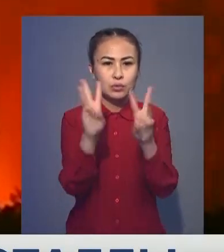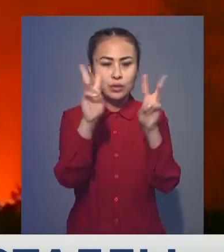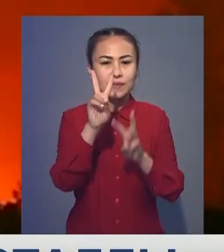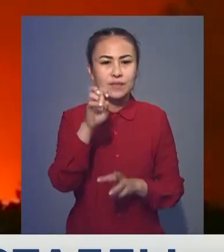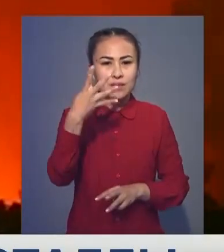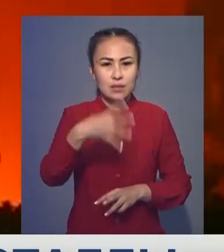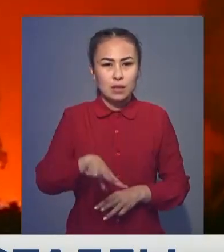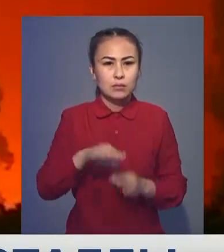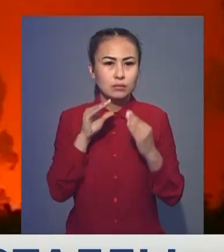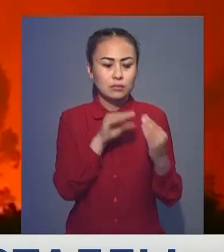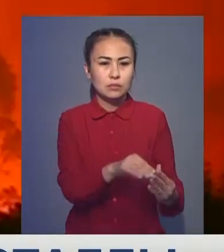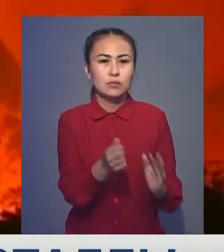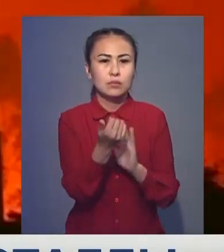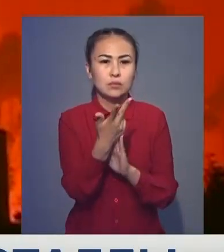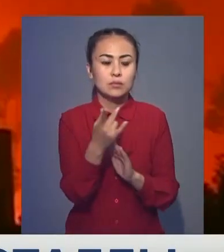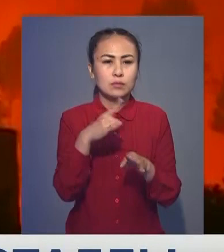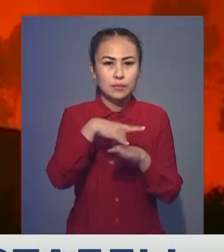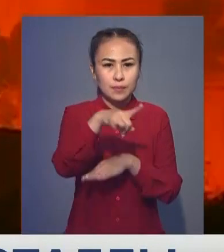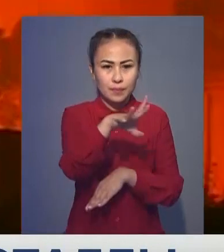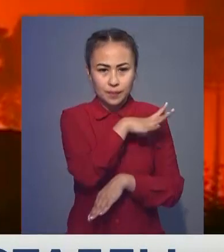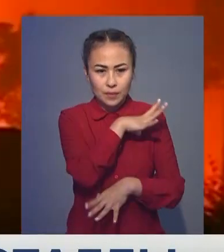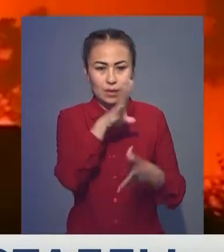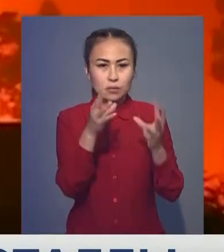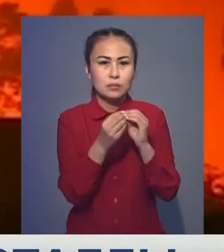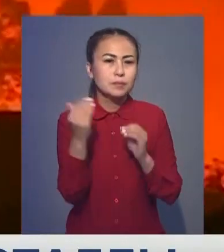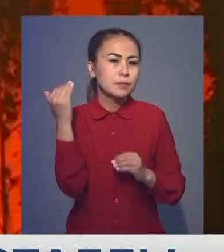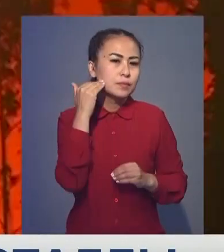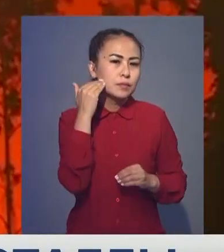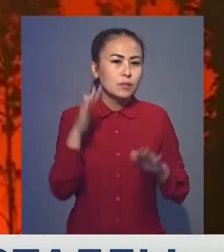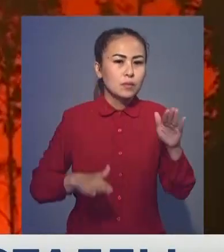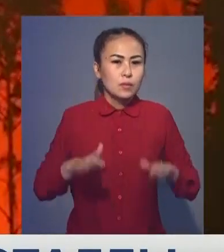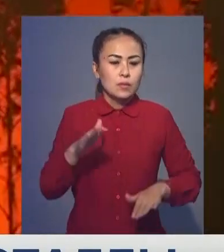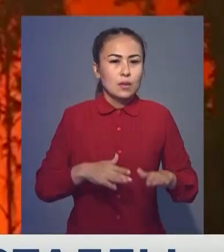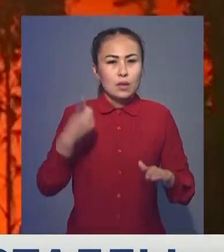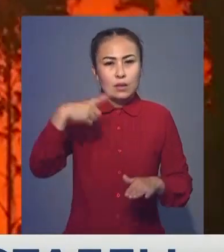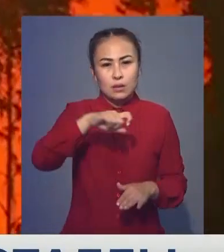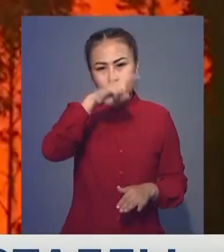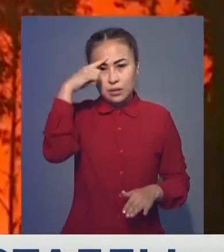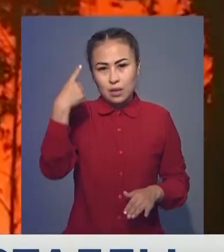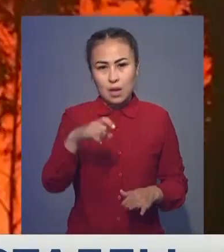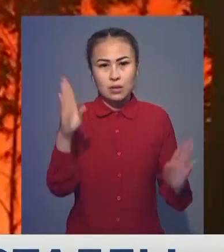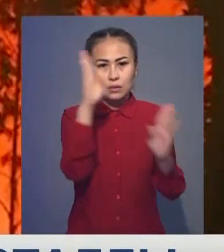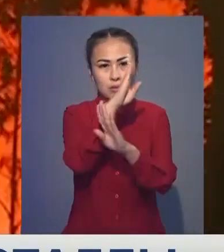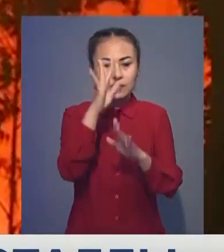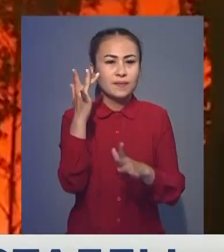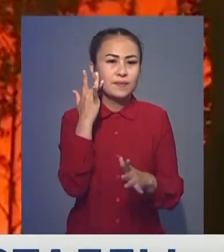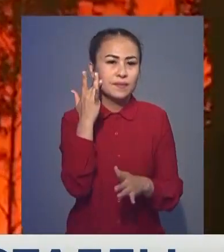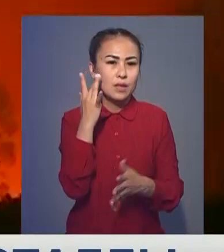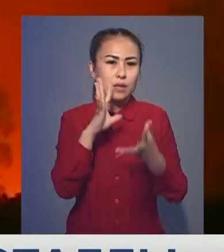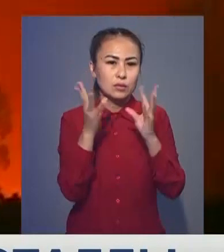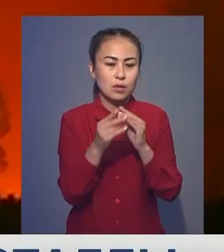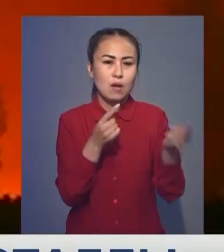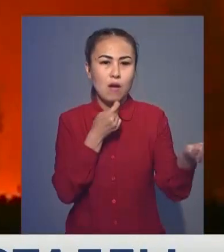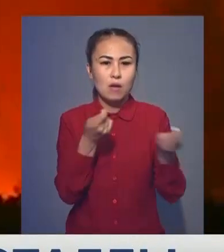сөндірушілер, 240 көлік, 13 ұшақ тартылды. Синоптиктердің болжамынша өңірде аптап ыстық ауа райы сақталып тұр.